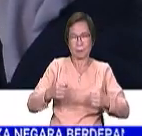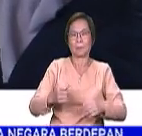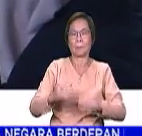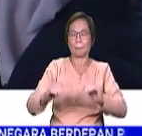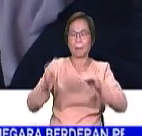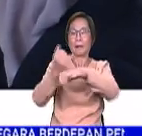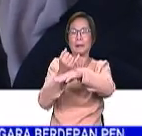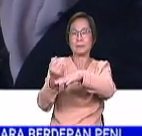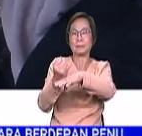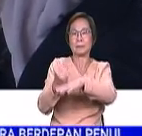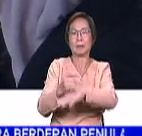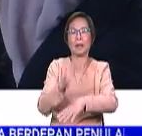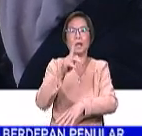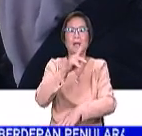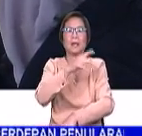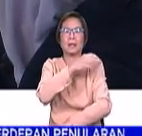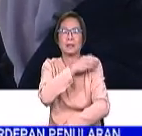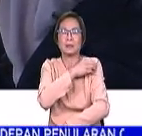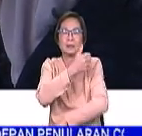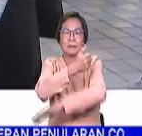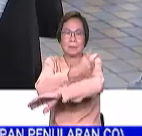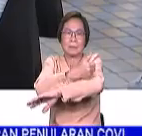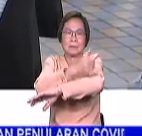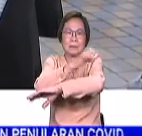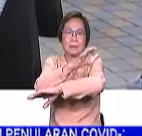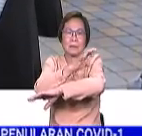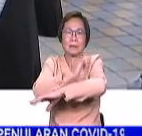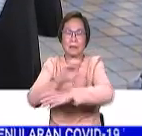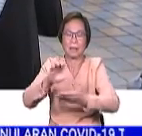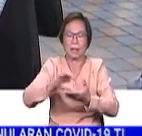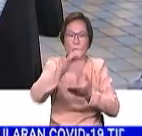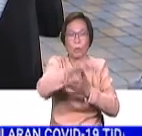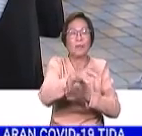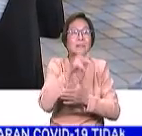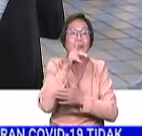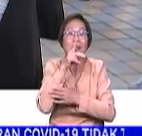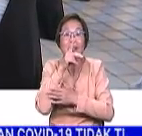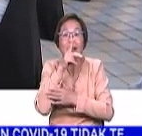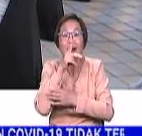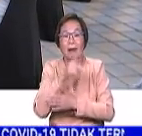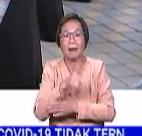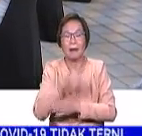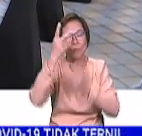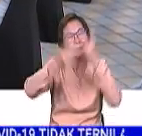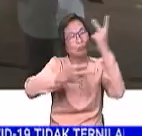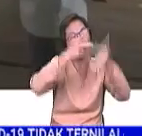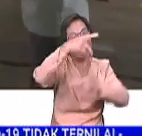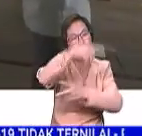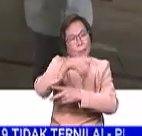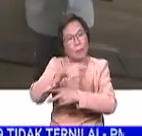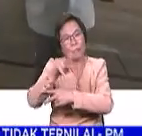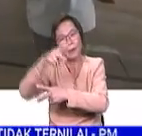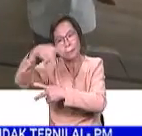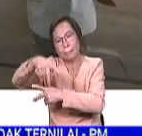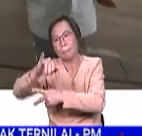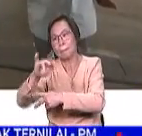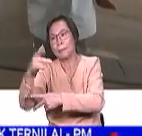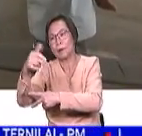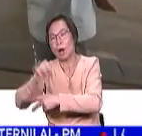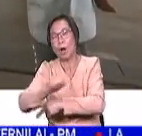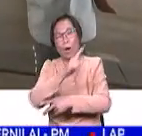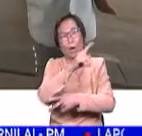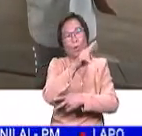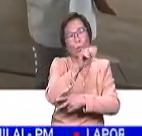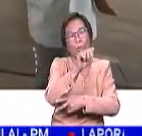beliau yang juga ketua pegawai eksekutif invest Kedah berhak ditemui selepas meninjau PvP khas daerah